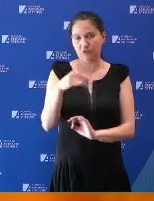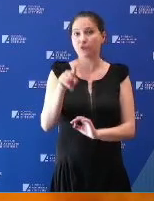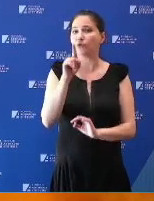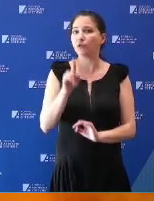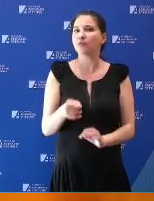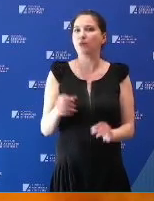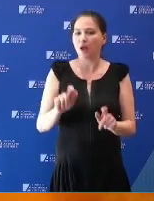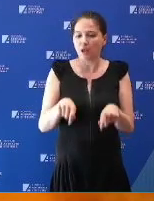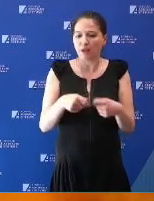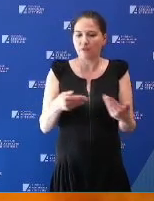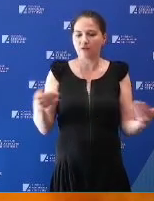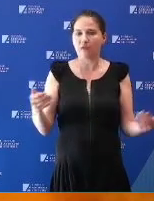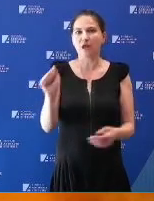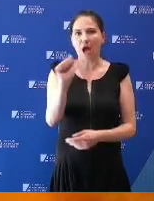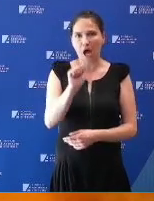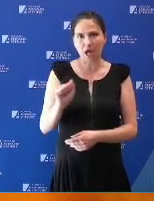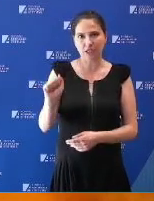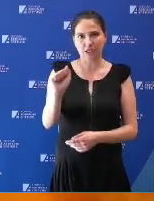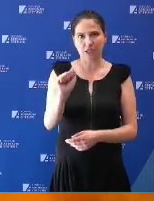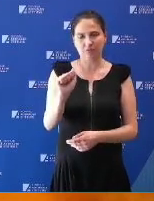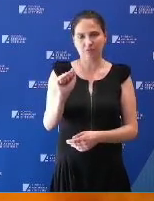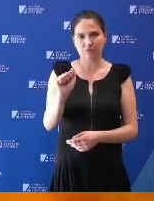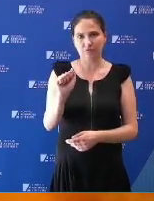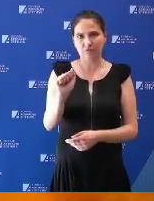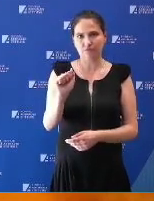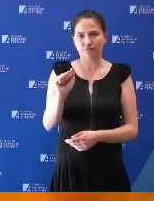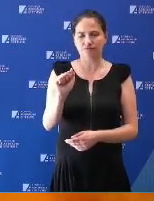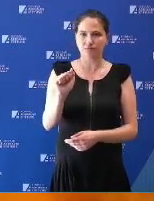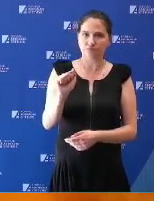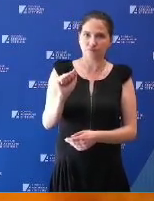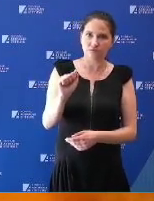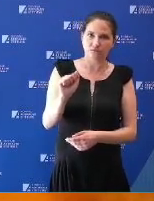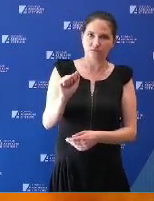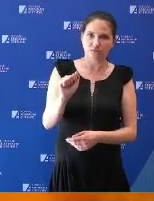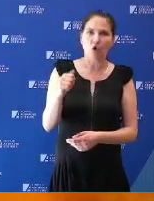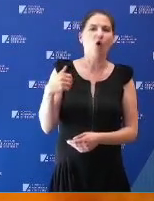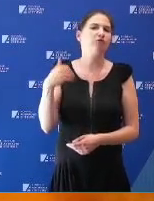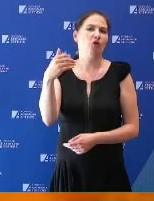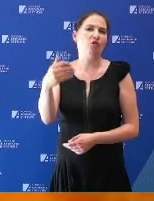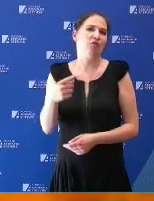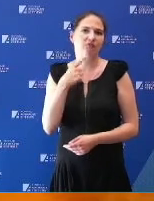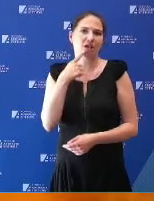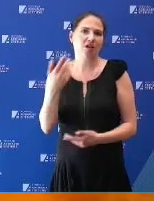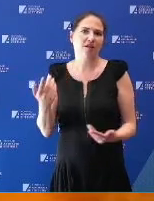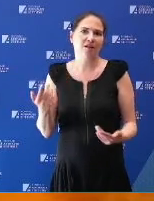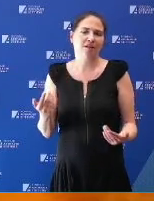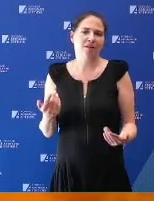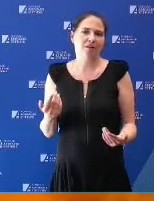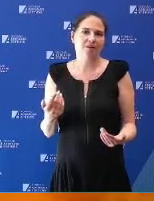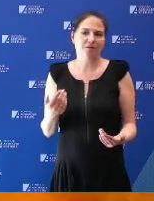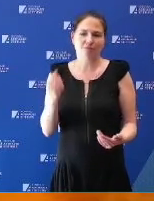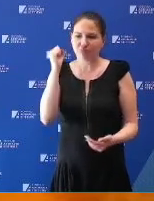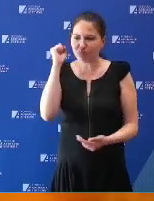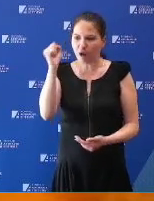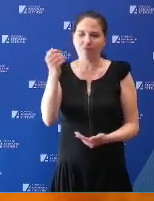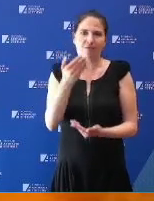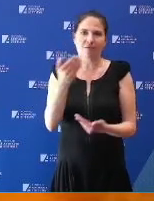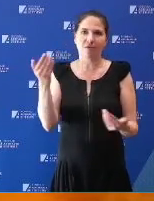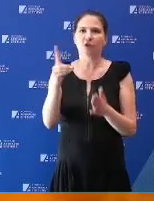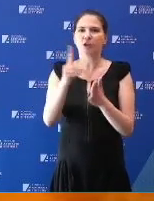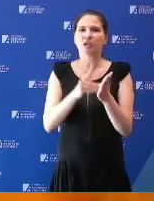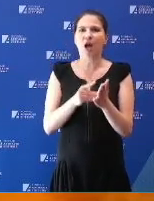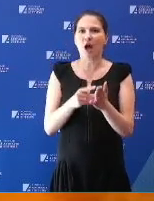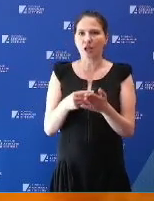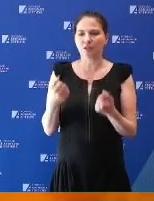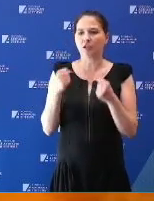dass eben in Asien nicht, wie es oft das Klischee ist, die Menschen sich gar nicht um Datensicherheit kümmern, wenn